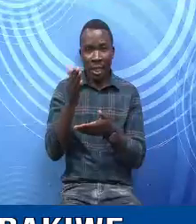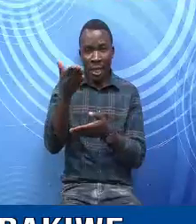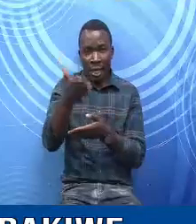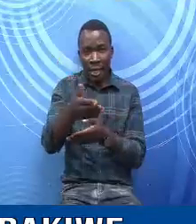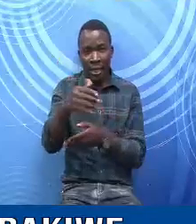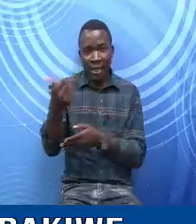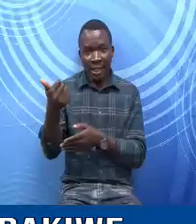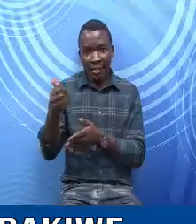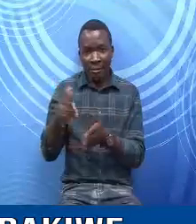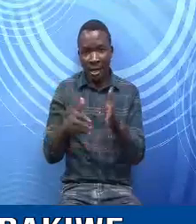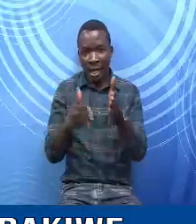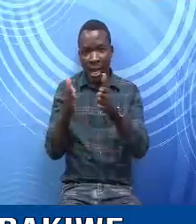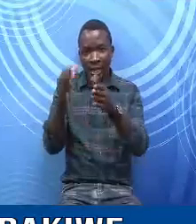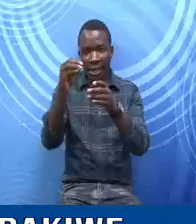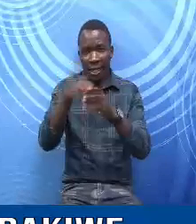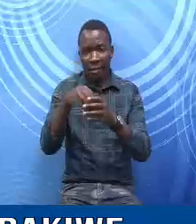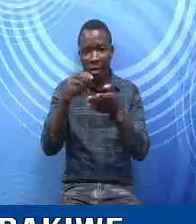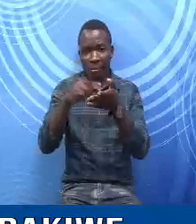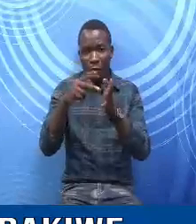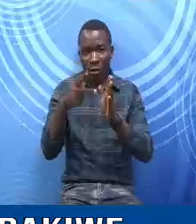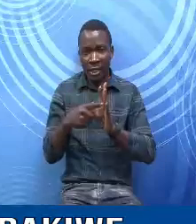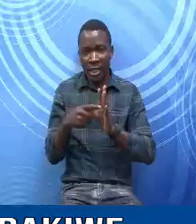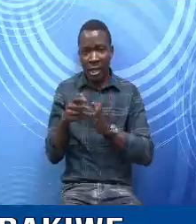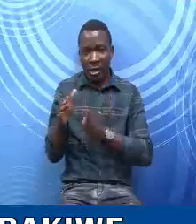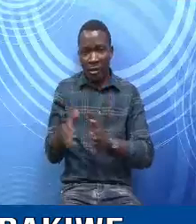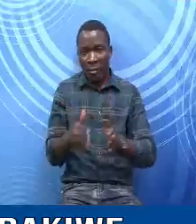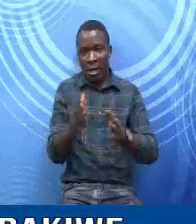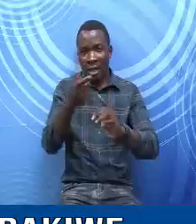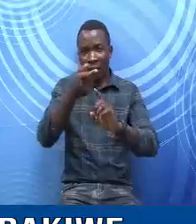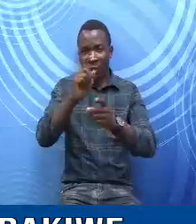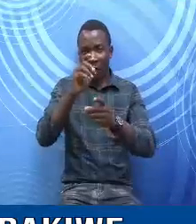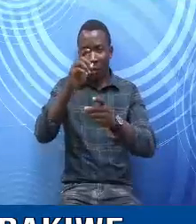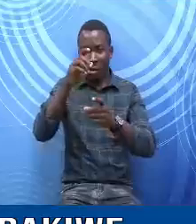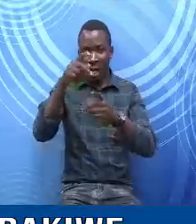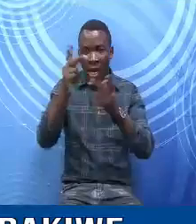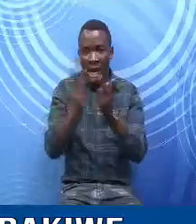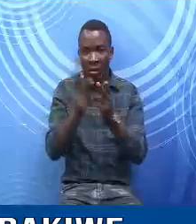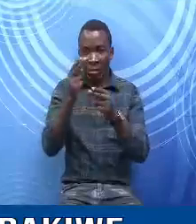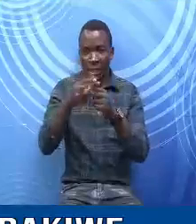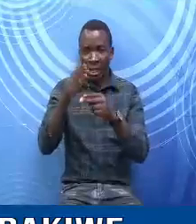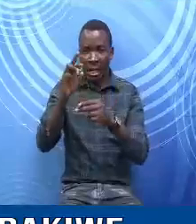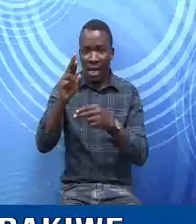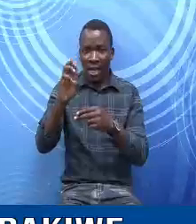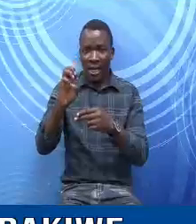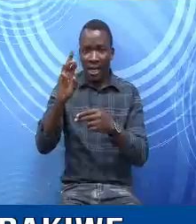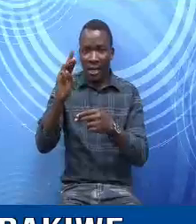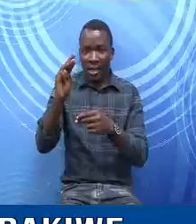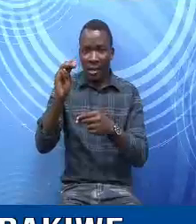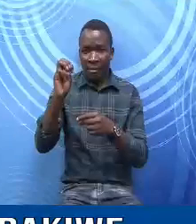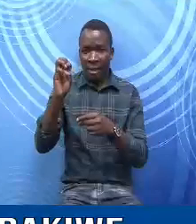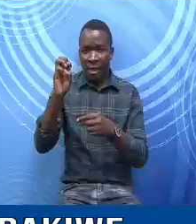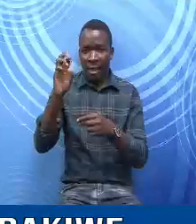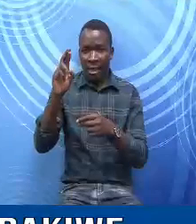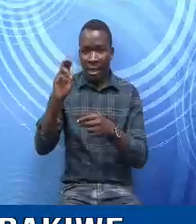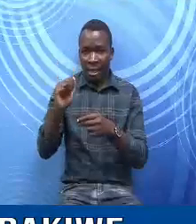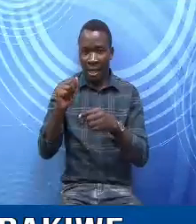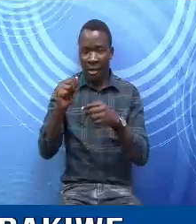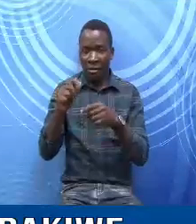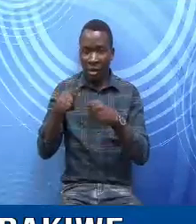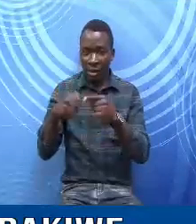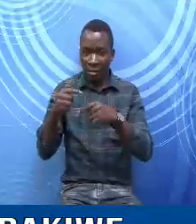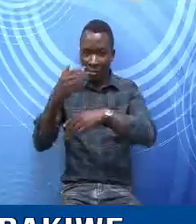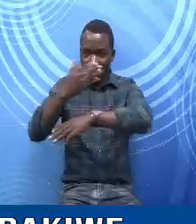n'indi mihanda iri mu mishinga umuhanda uzava aho bita Iremera ukagenda ku nkengero z'ishyamba